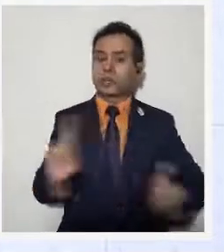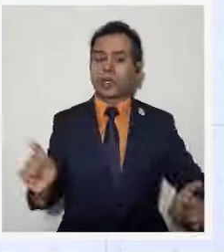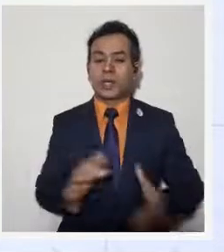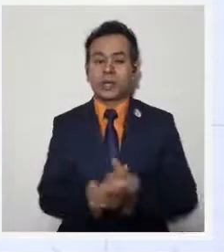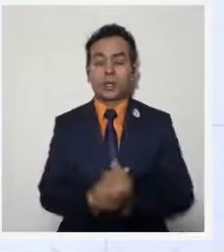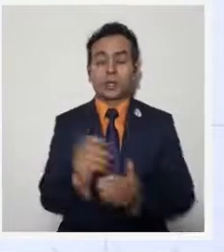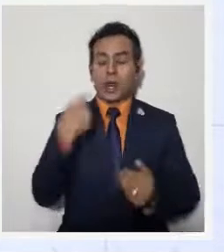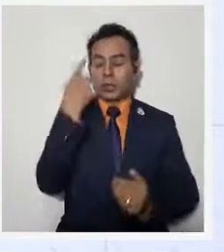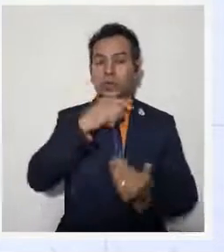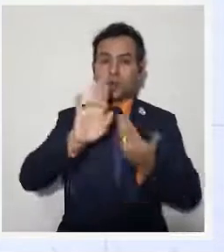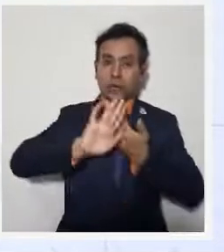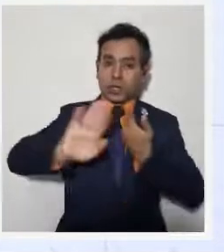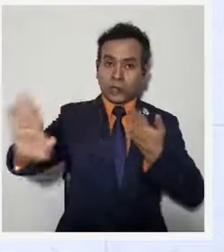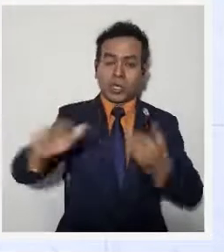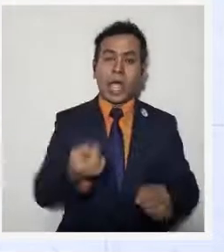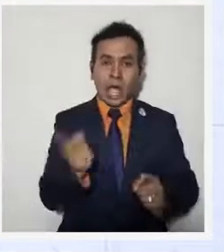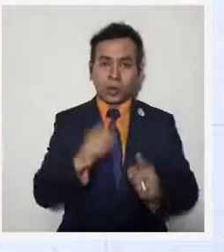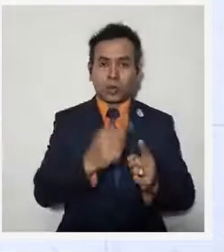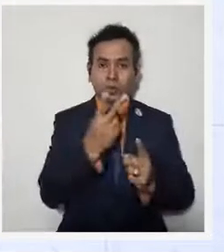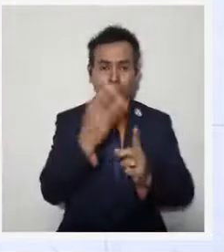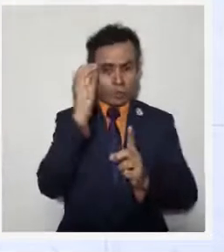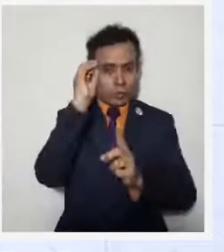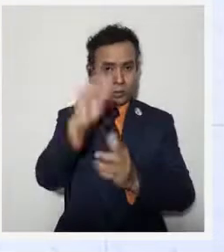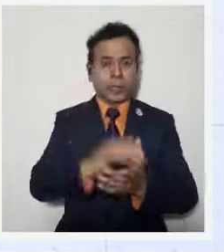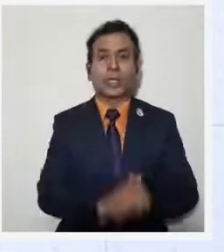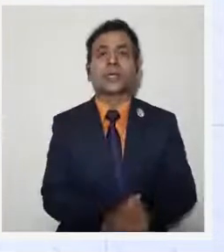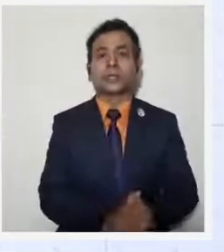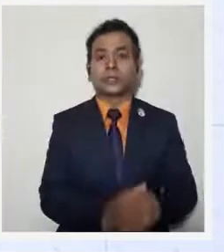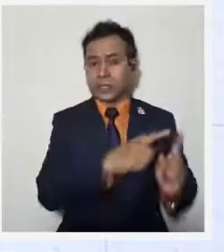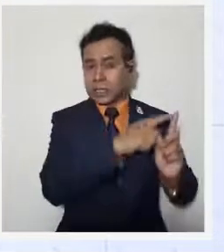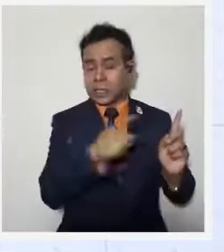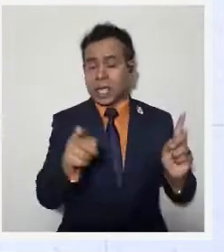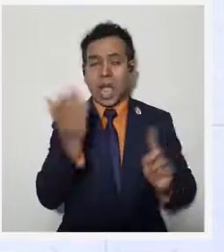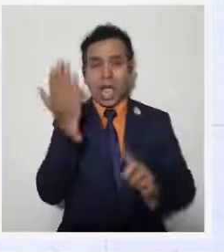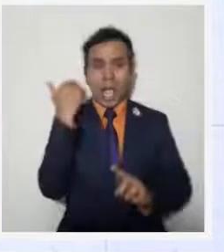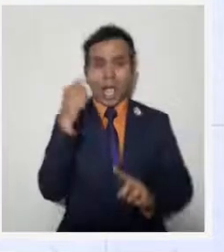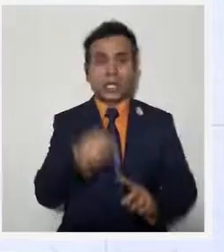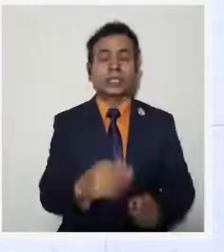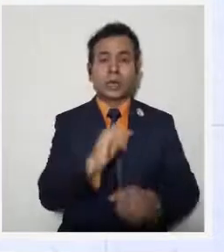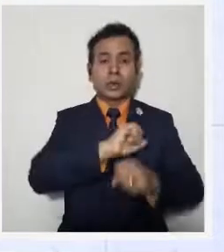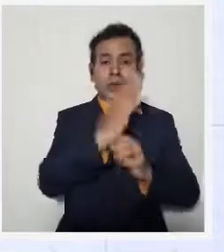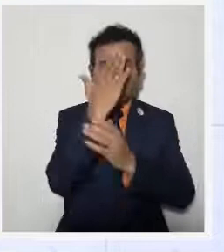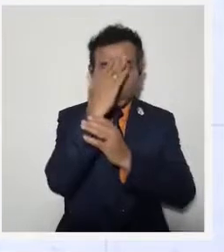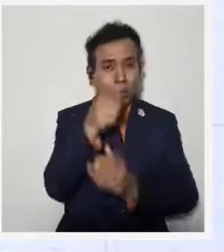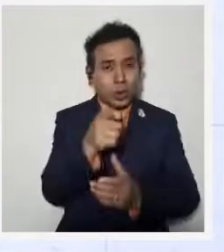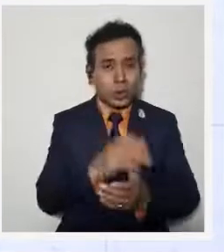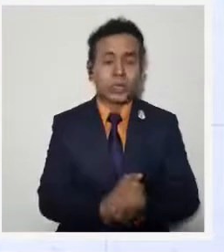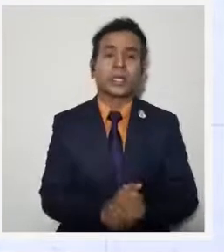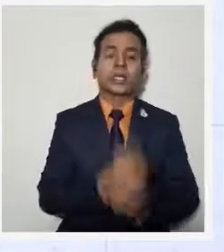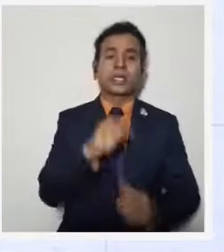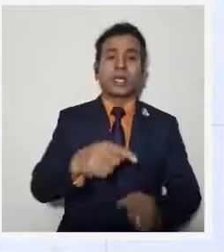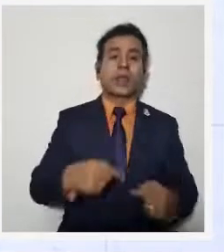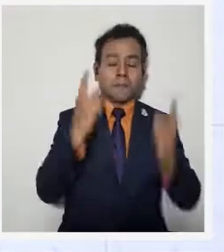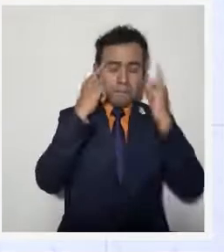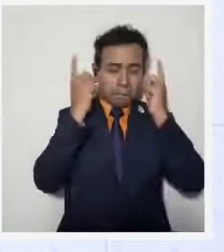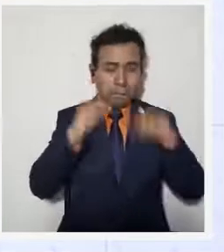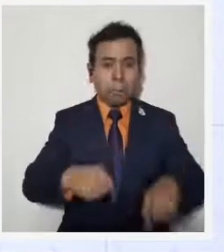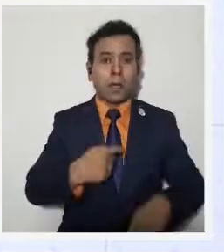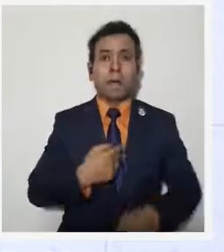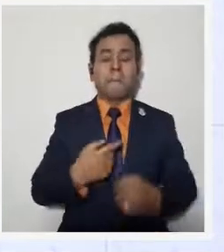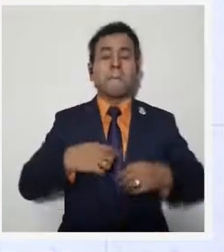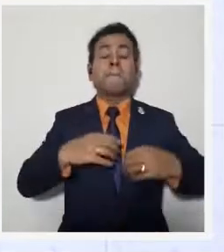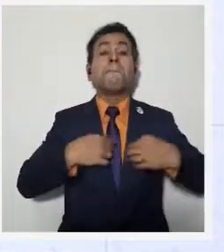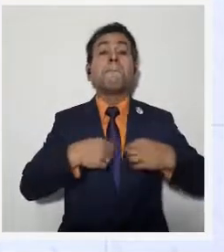চলবেন, জনসমাবেশ এড়িয়ে চলবেন, নিজেকে সুরক্ষিত রাখবেন। এখানে আমি আর 2-1টি তথ্য বলতে কথা বলতে চাই, সেটা হলো যারা